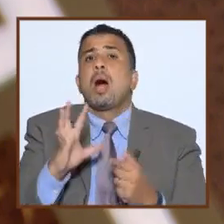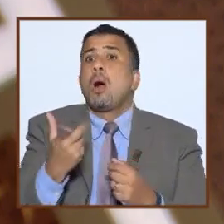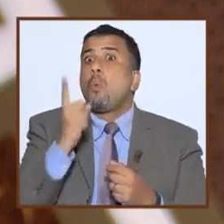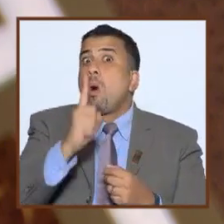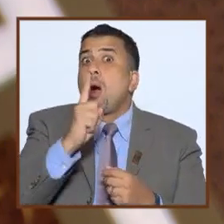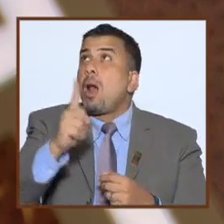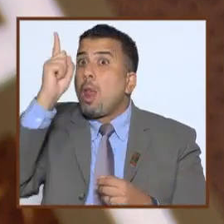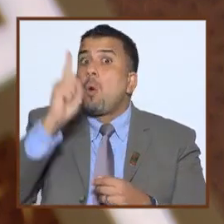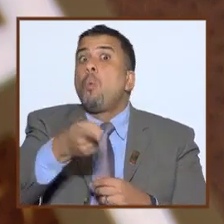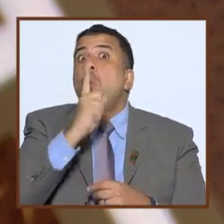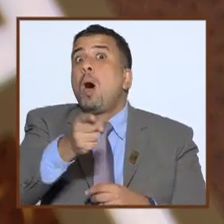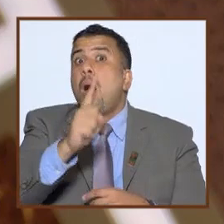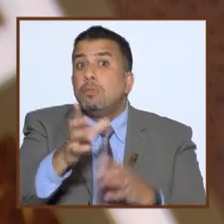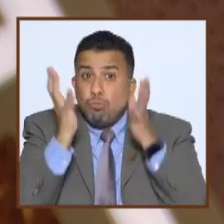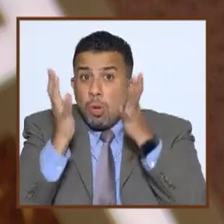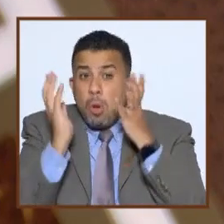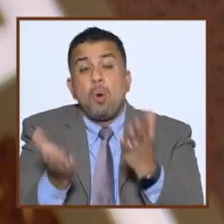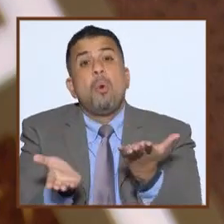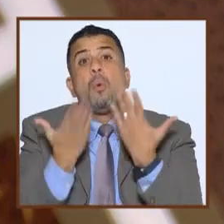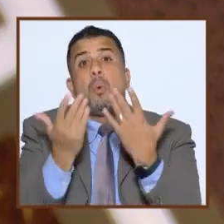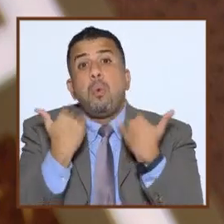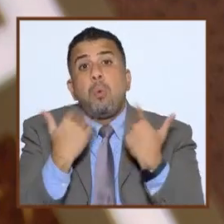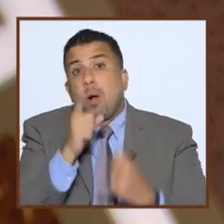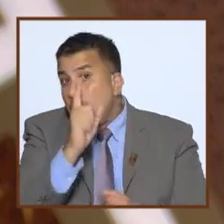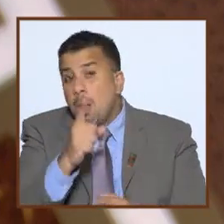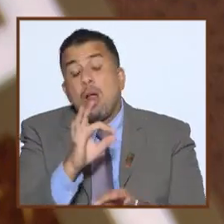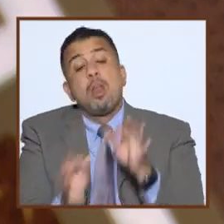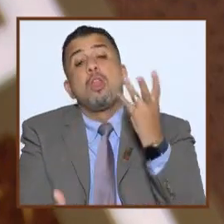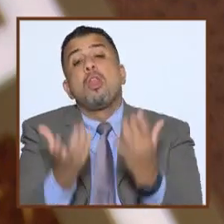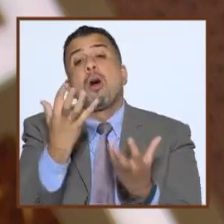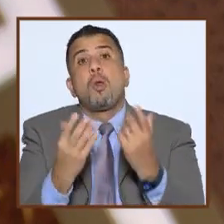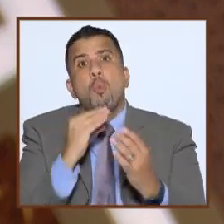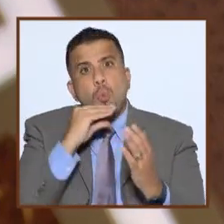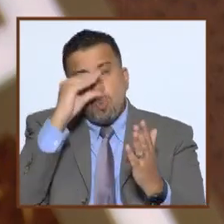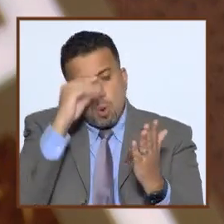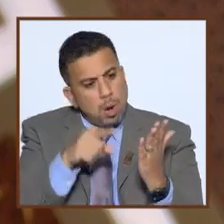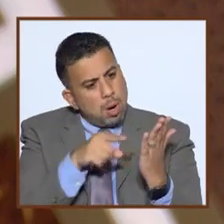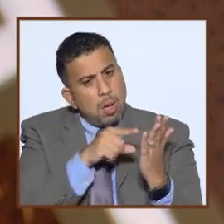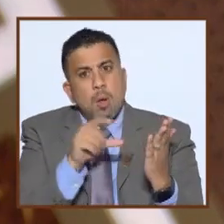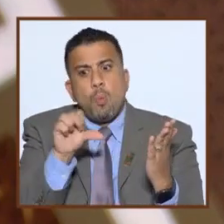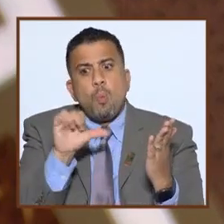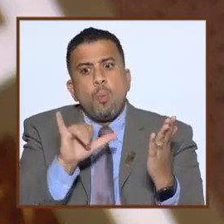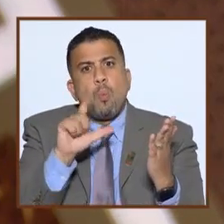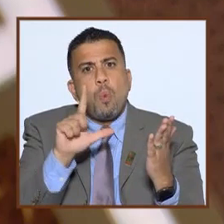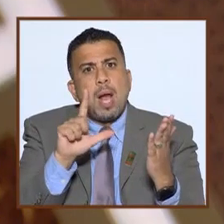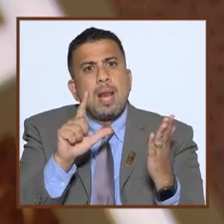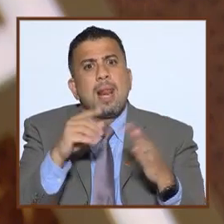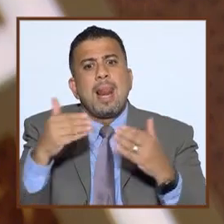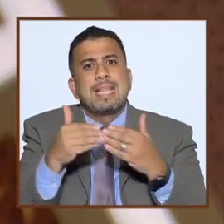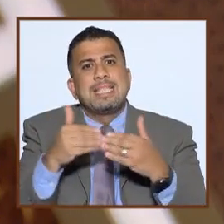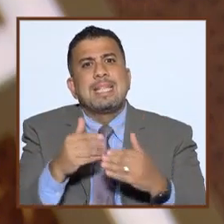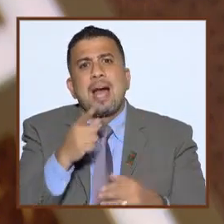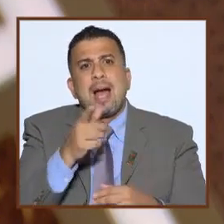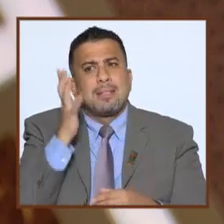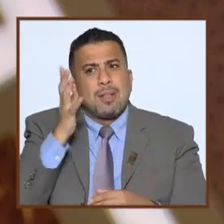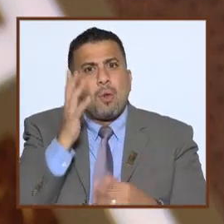ووعيد من الله عز وجل والنبي عليه الصلاه والسلام يقول العهد الذي بيننا وبينهم الصلاه فمن ترك فقد كفر